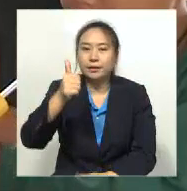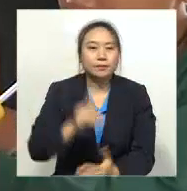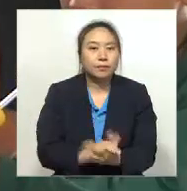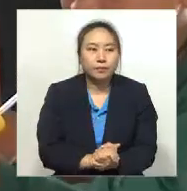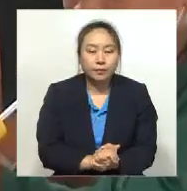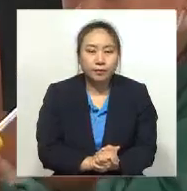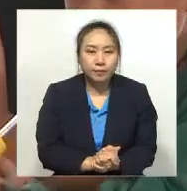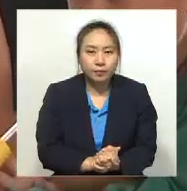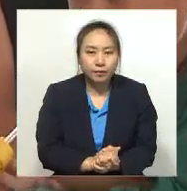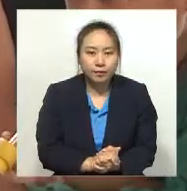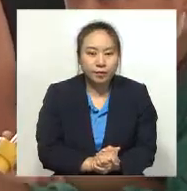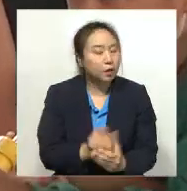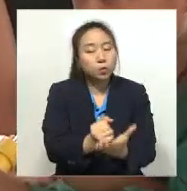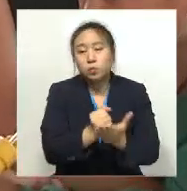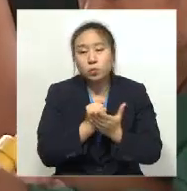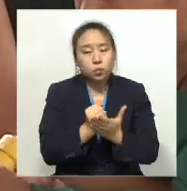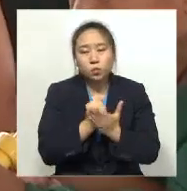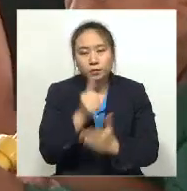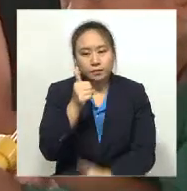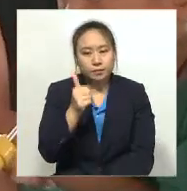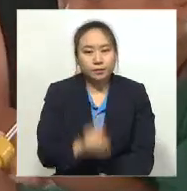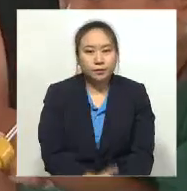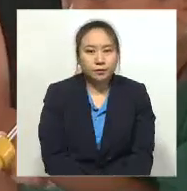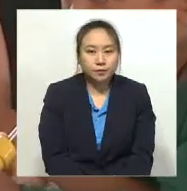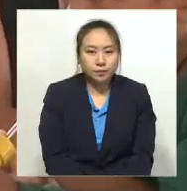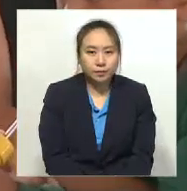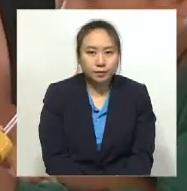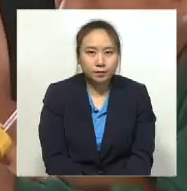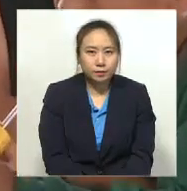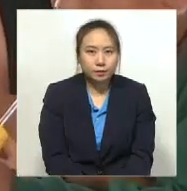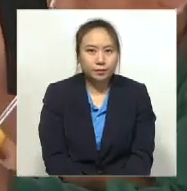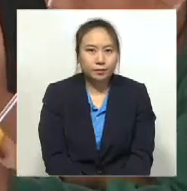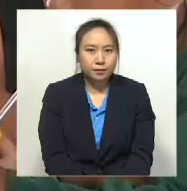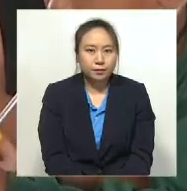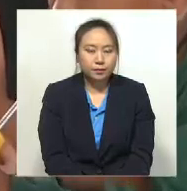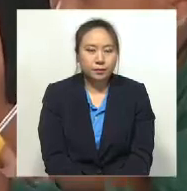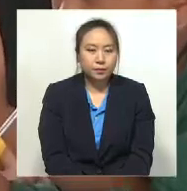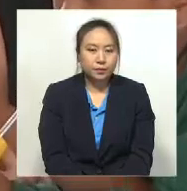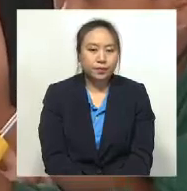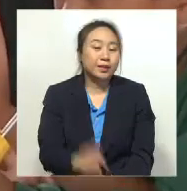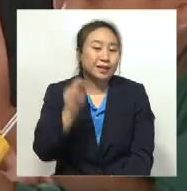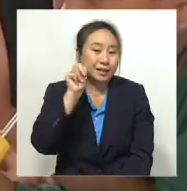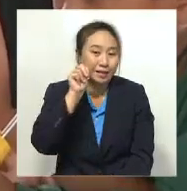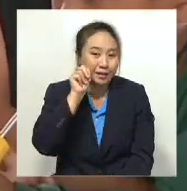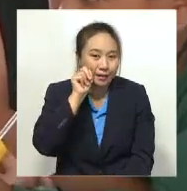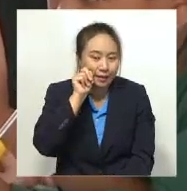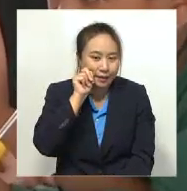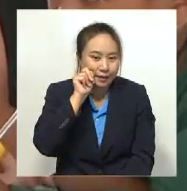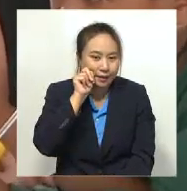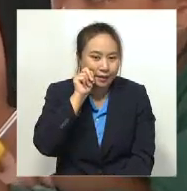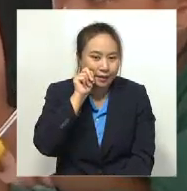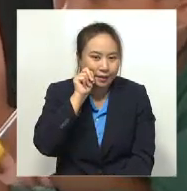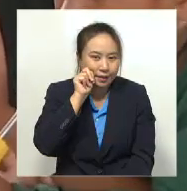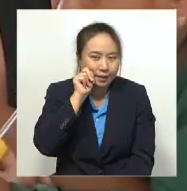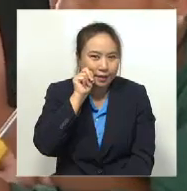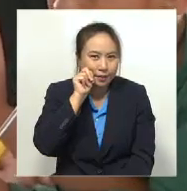ครับเพิ่นก็อำนวยความสะดวกครับแล้วก็น้ำไส้ยังสิครับก็ทั้งเทศบาล